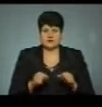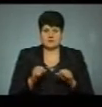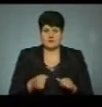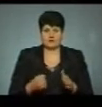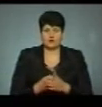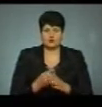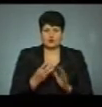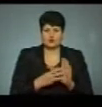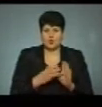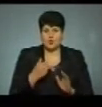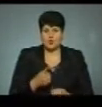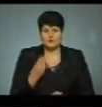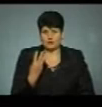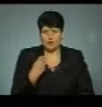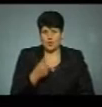років.